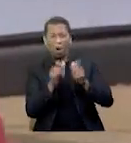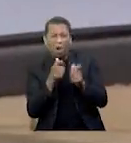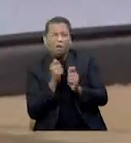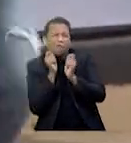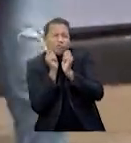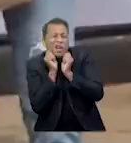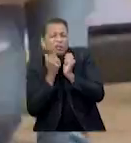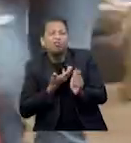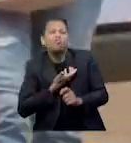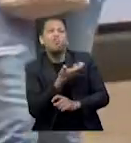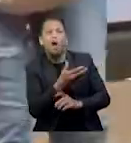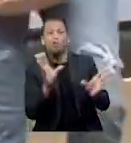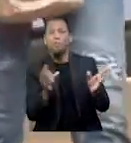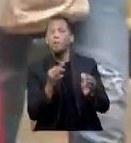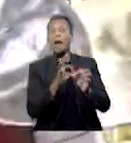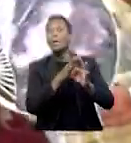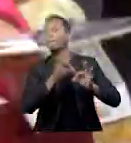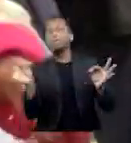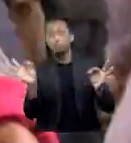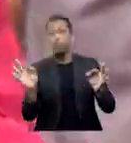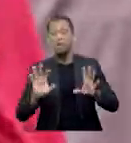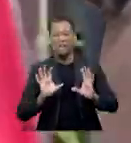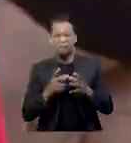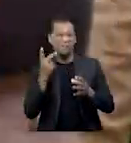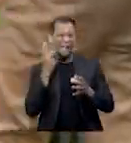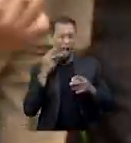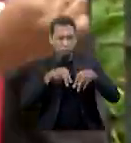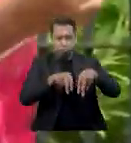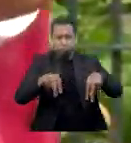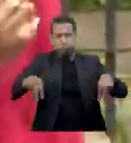disiagakan di lokasi. Tim Liputan iNews melaporkan.